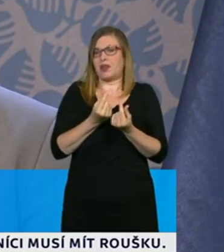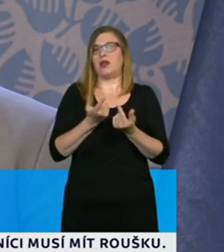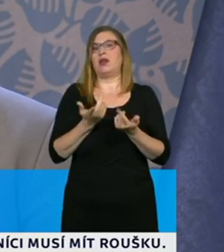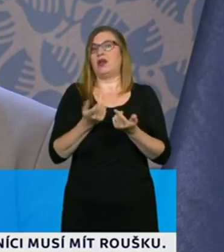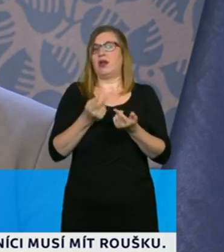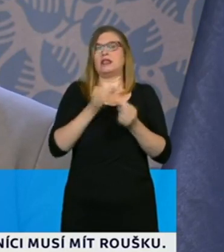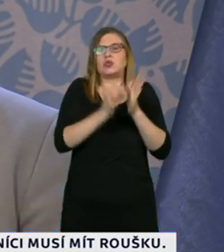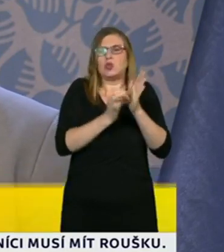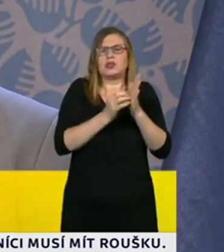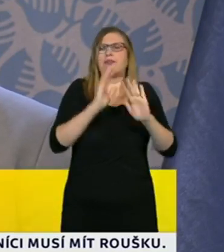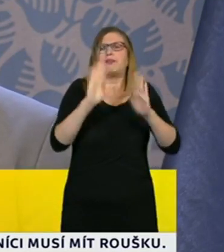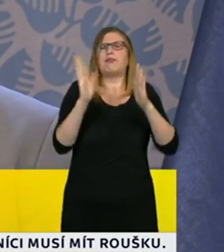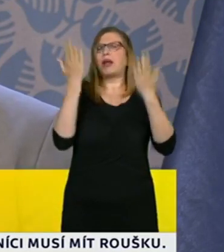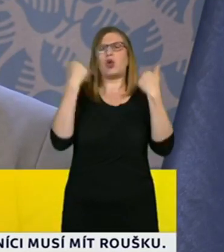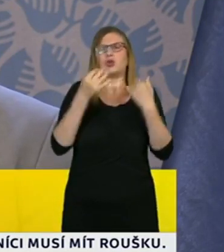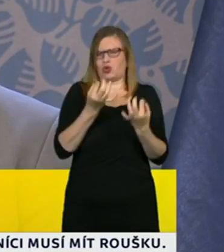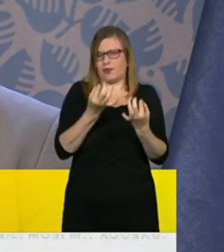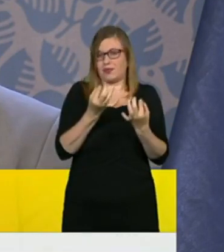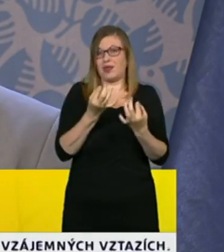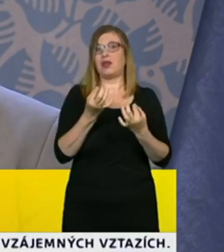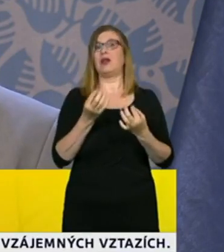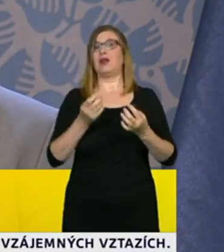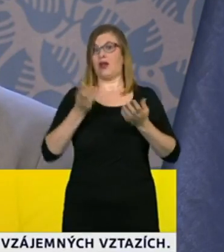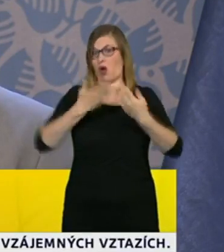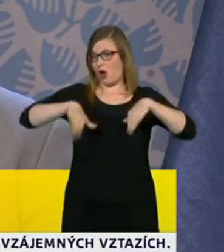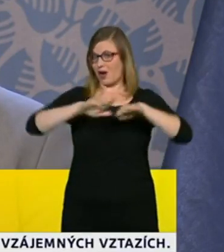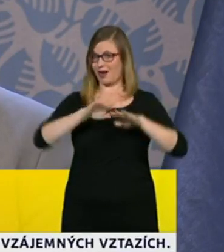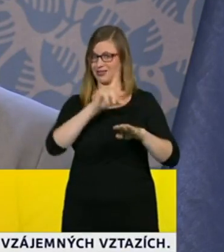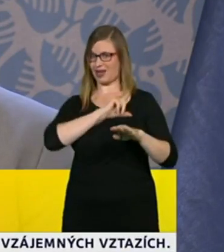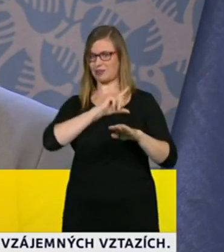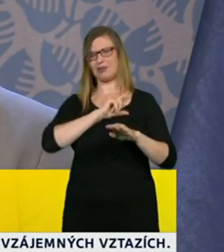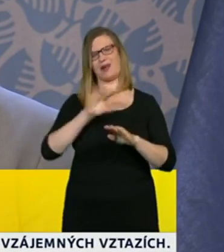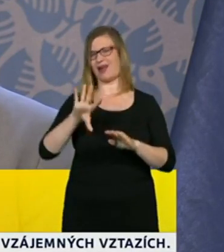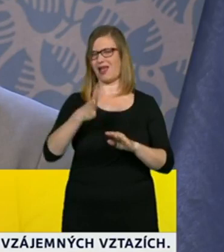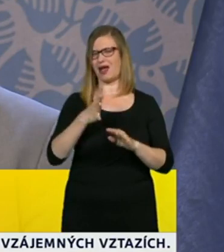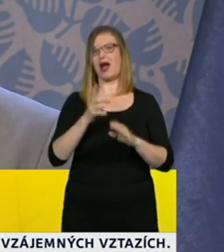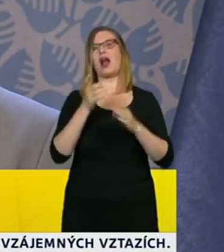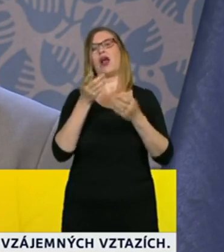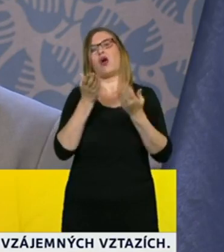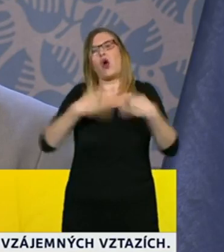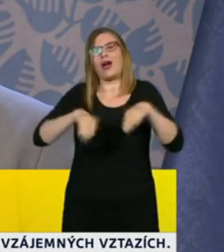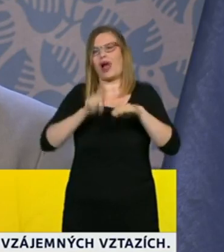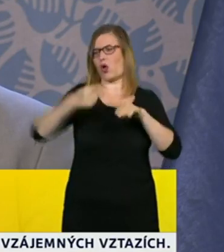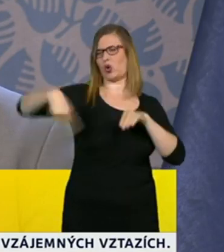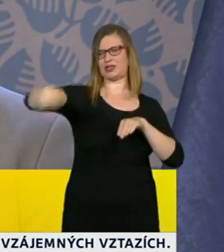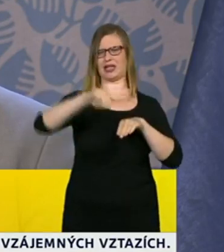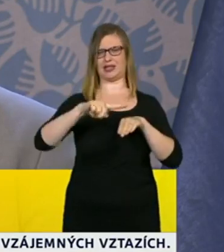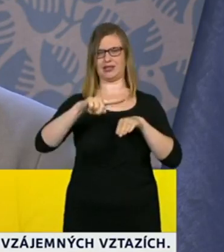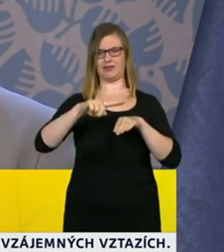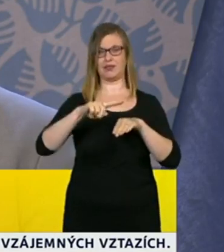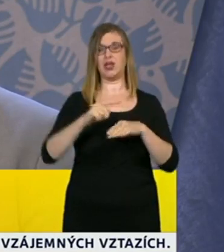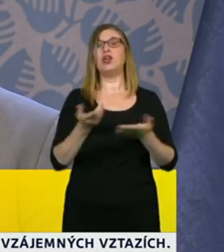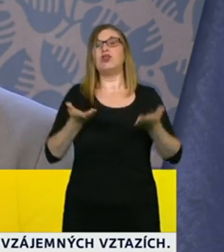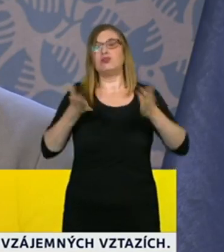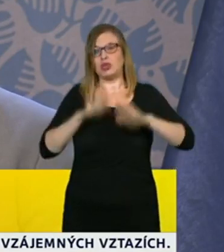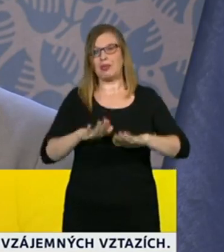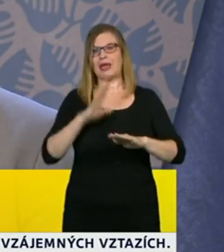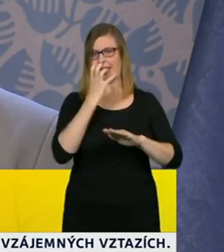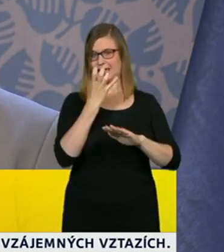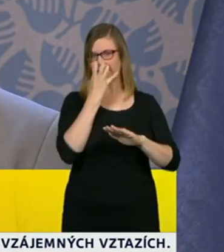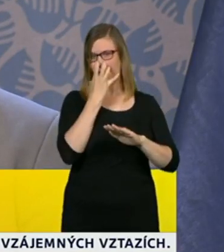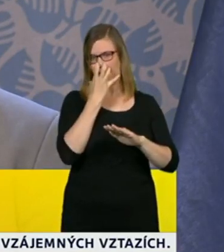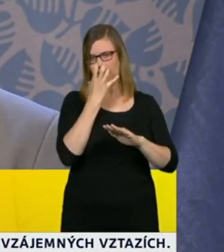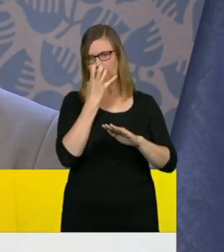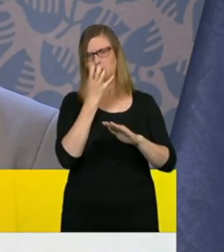tak nechráníme sebe. Ty respirátory této třídy v podstatě propouštějí pouze 5%